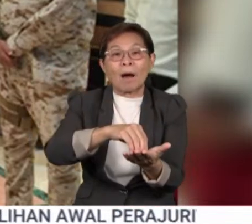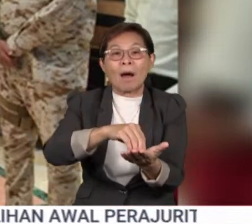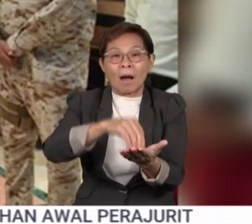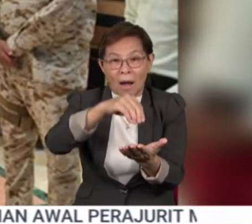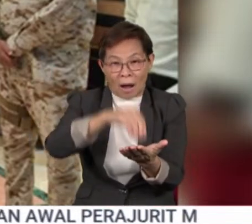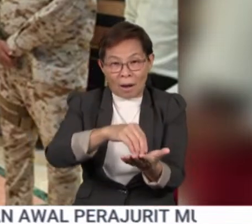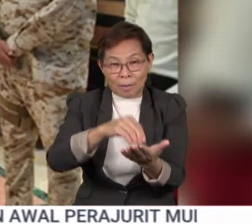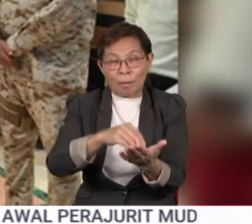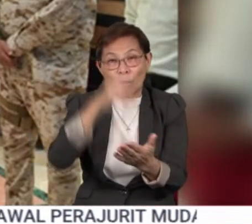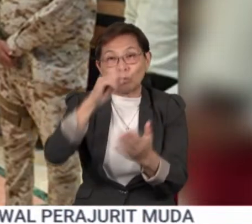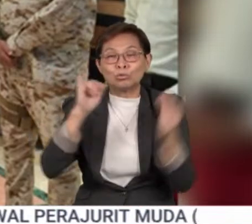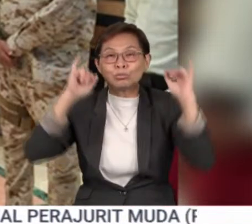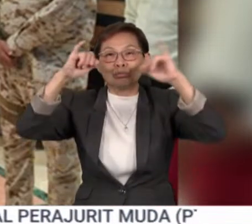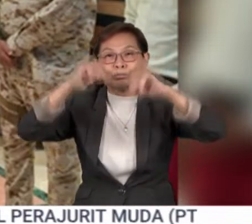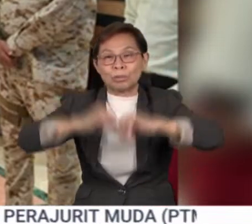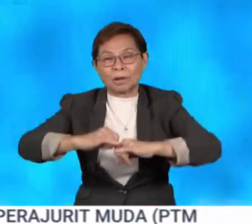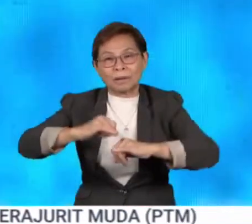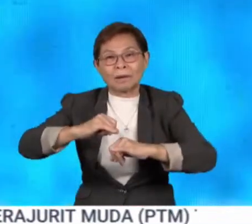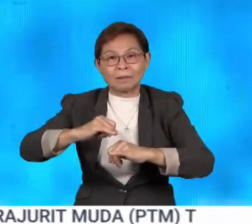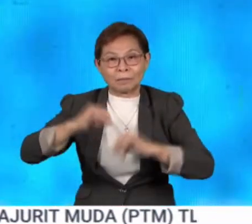haji.